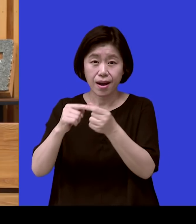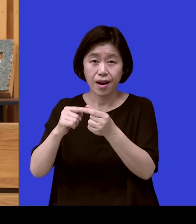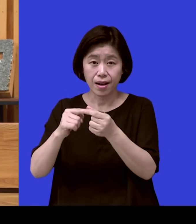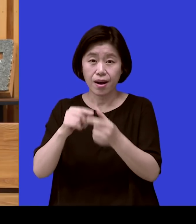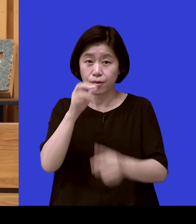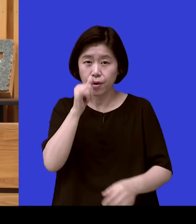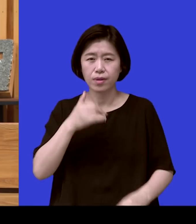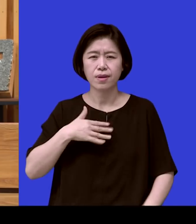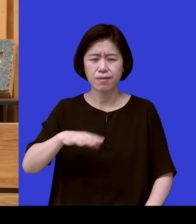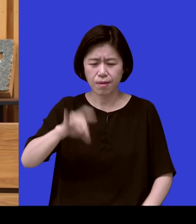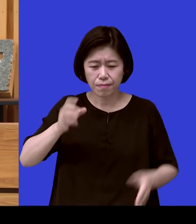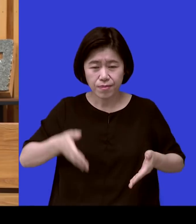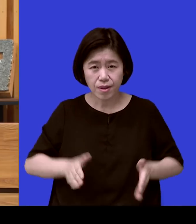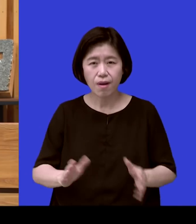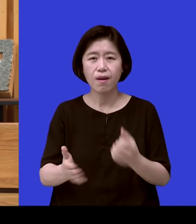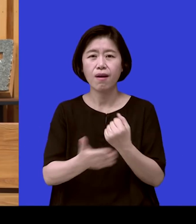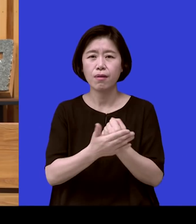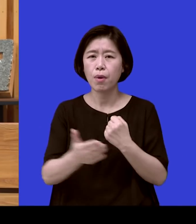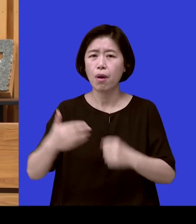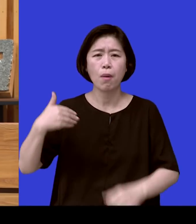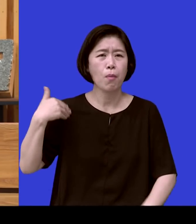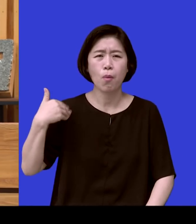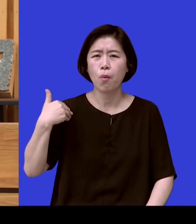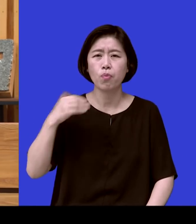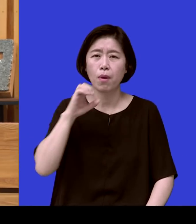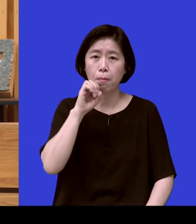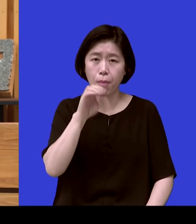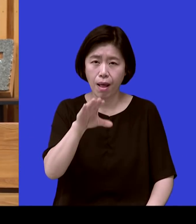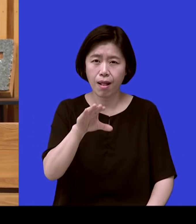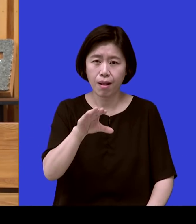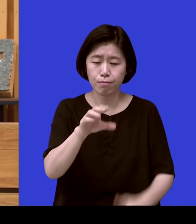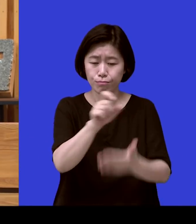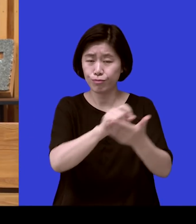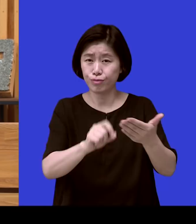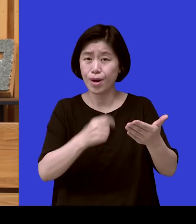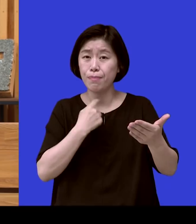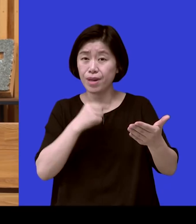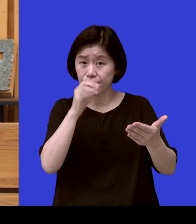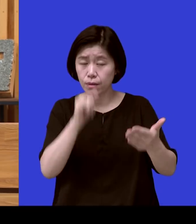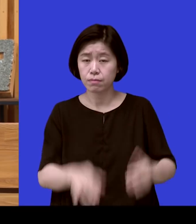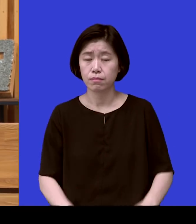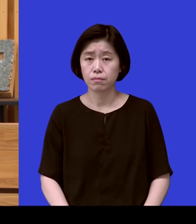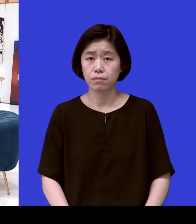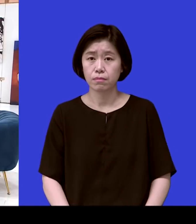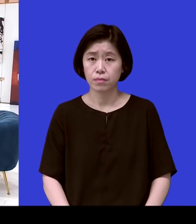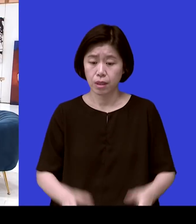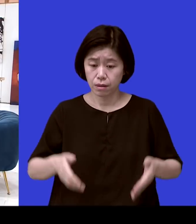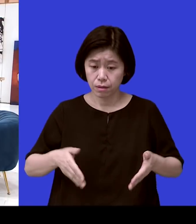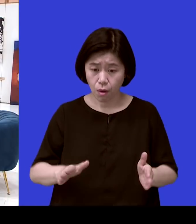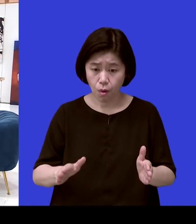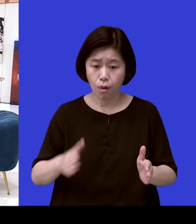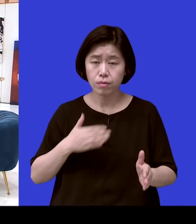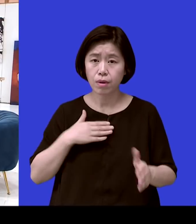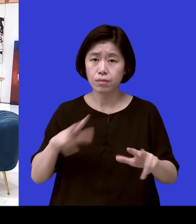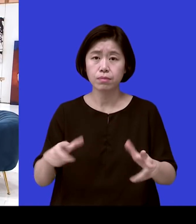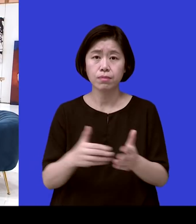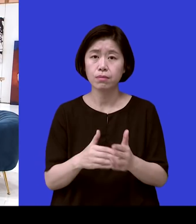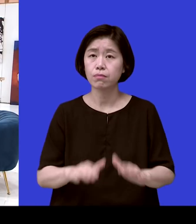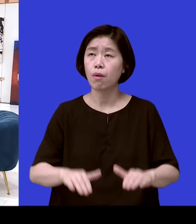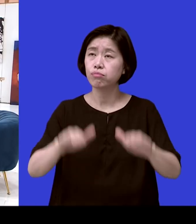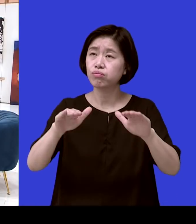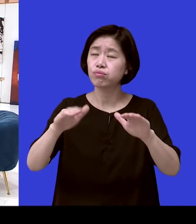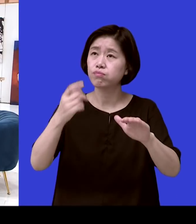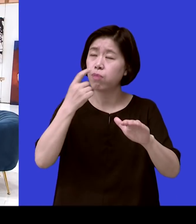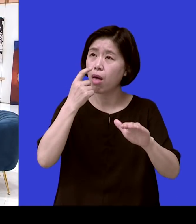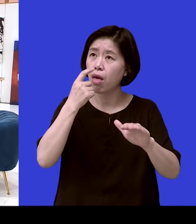제가 가사를 쓸 때 느꼈던 것인데 우리 다 처음 태어나서 맞아요. 한 번도 어떻게 하는지를 모르고 자랐어요. 특히 한국 사회에서는 그냥 무조건